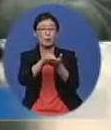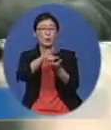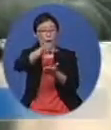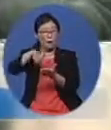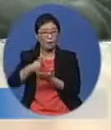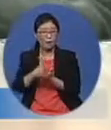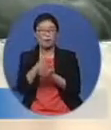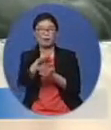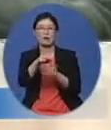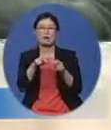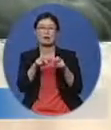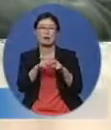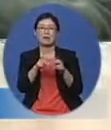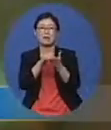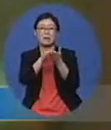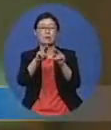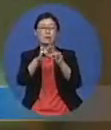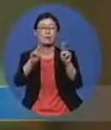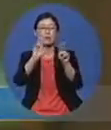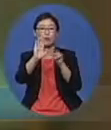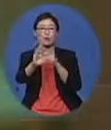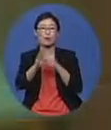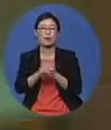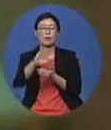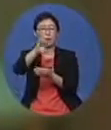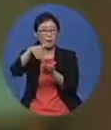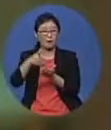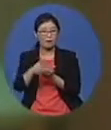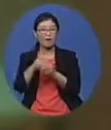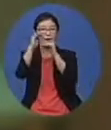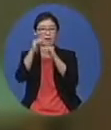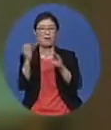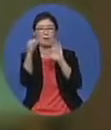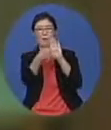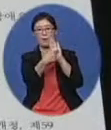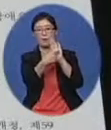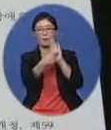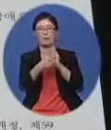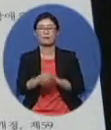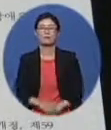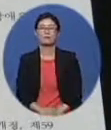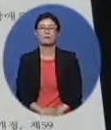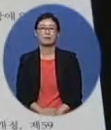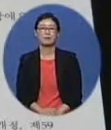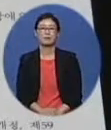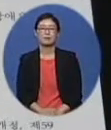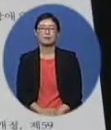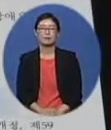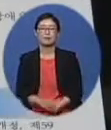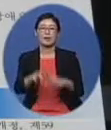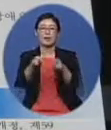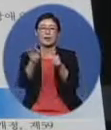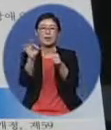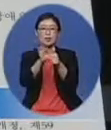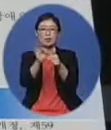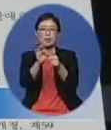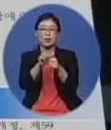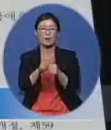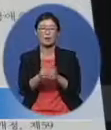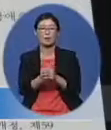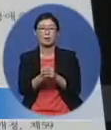장애 등록을 취소한 뒤 반환을 해야 한다는 내용을 명시할 것이라고 설명했습니다. 이 밖에도 복지부는 장애수당 신규